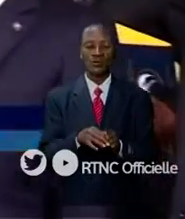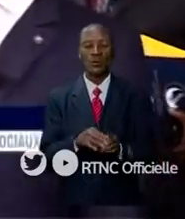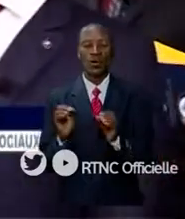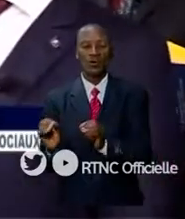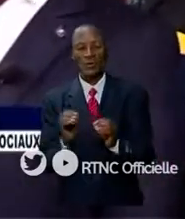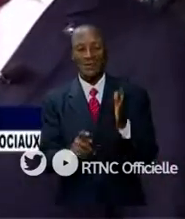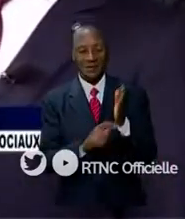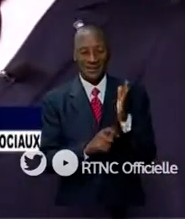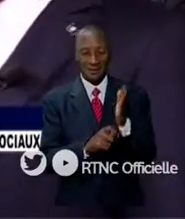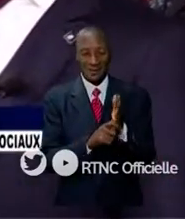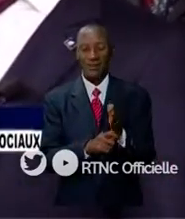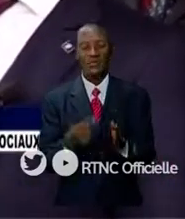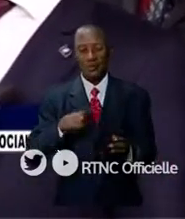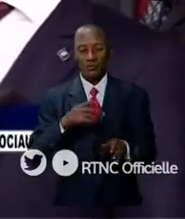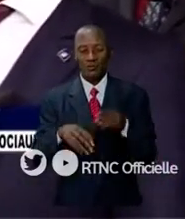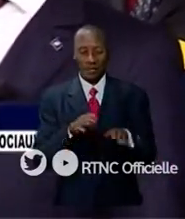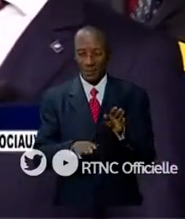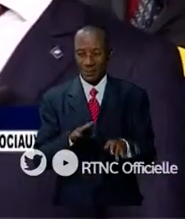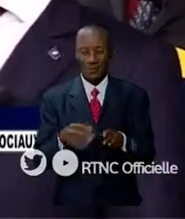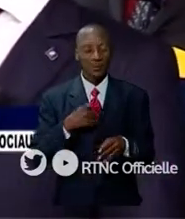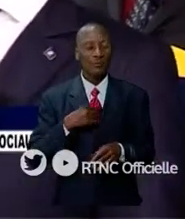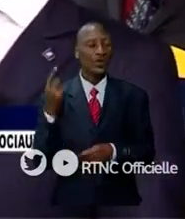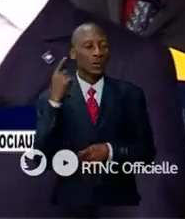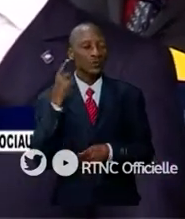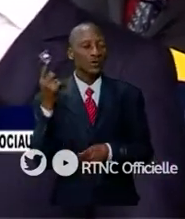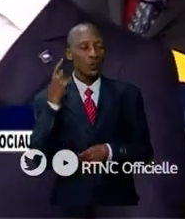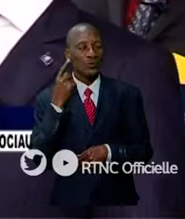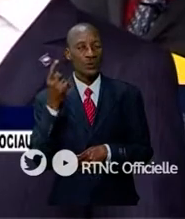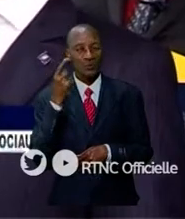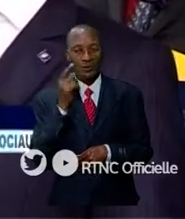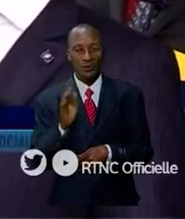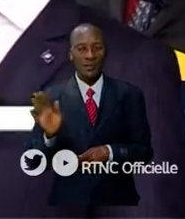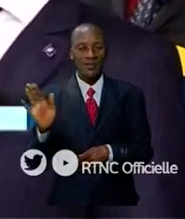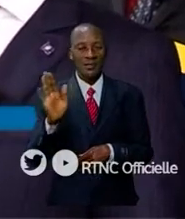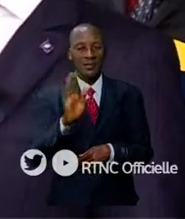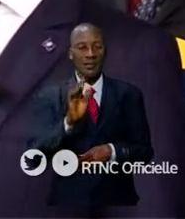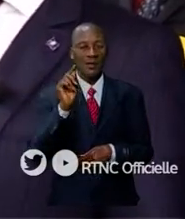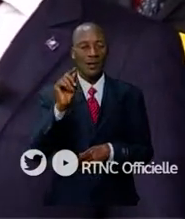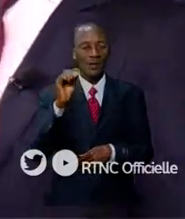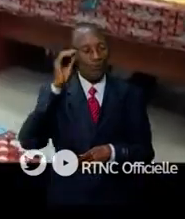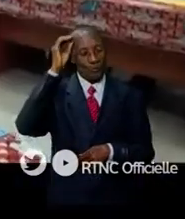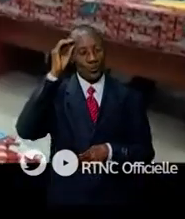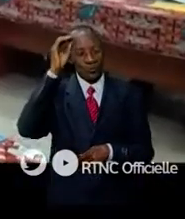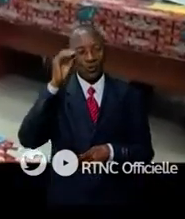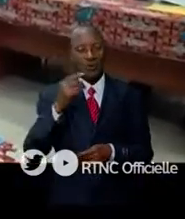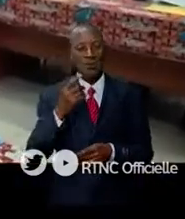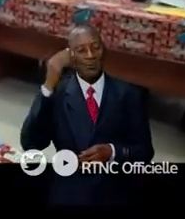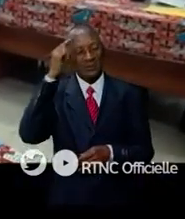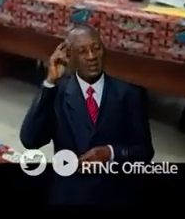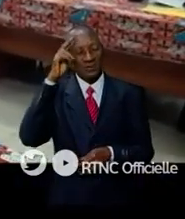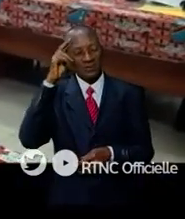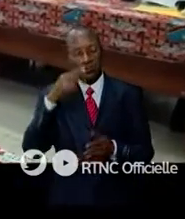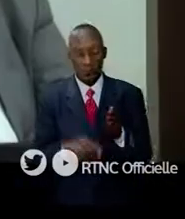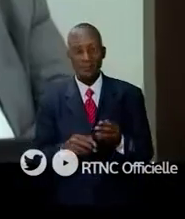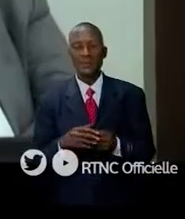important que dans cette démarche nous puissions avoir leur point de vue sur le processus électoral et les réformes que nous envisageons. L'honorable Délice Sanga